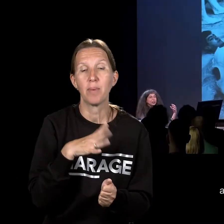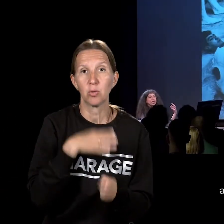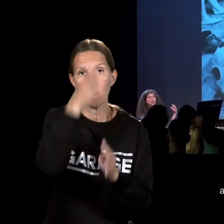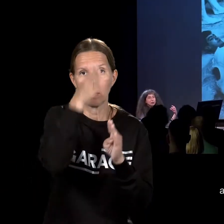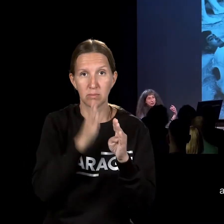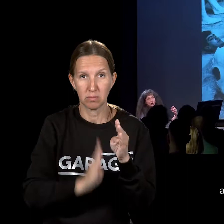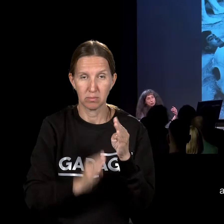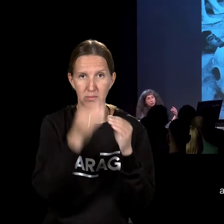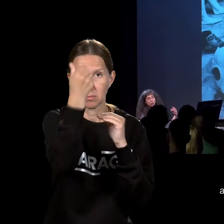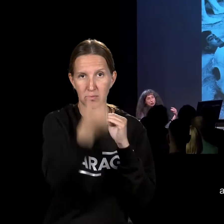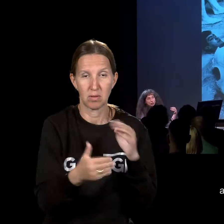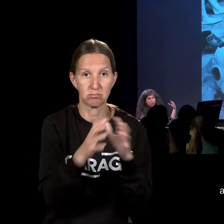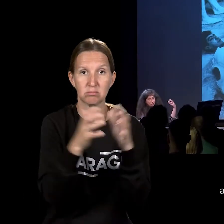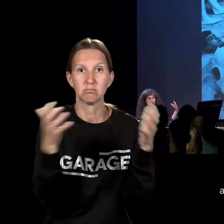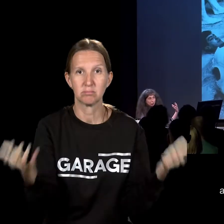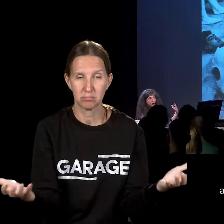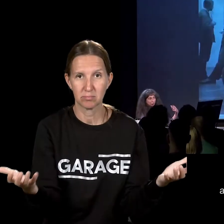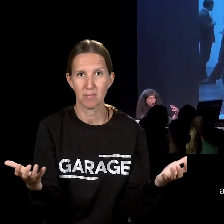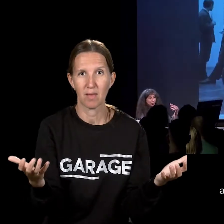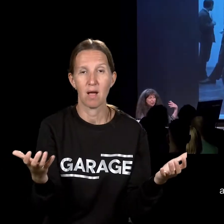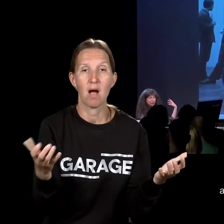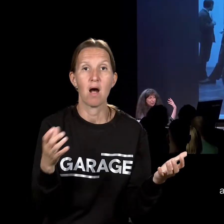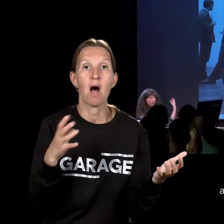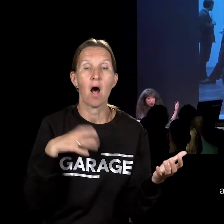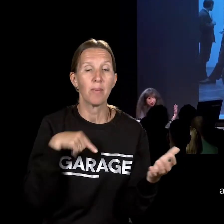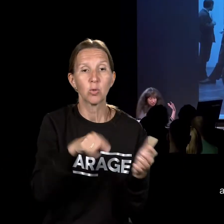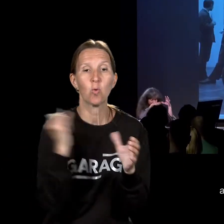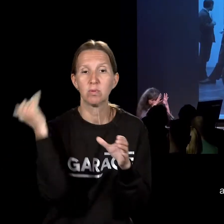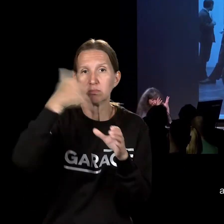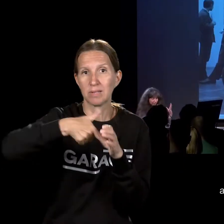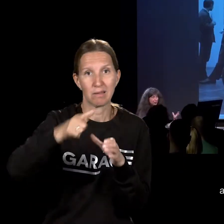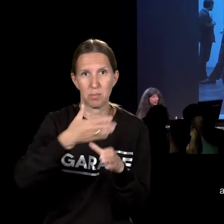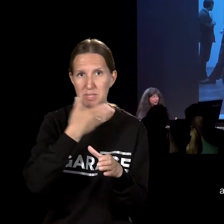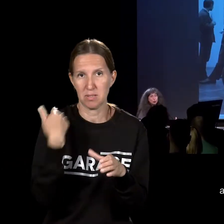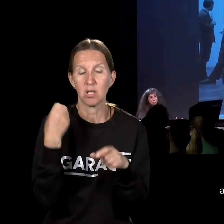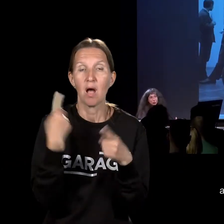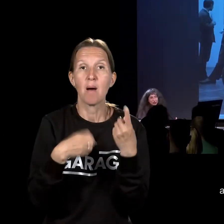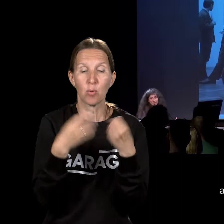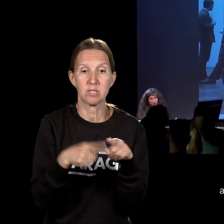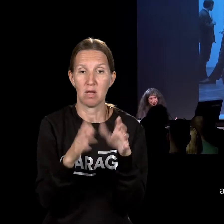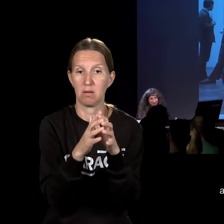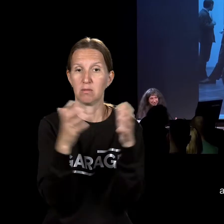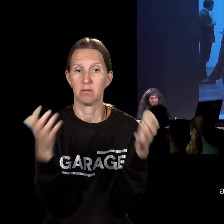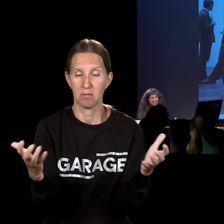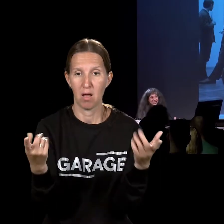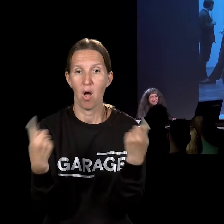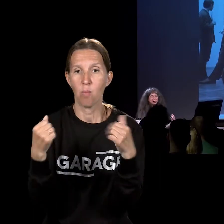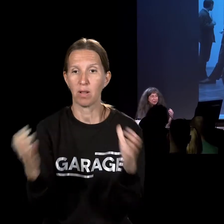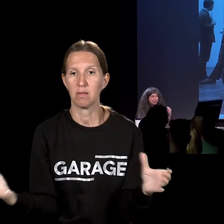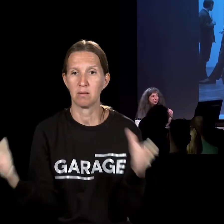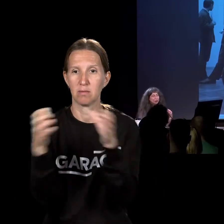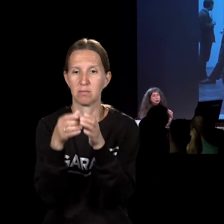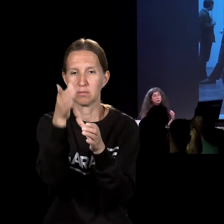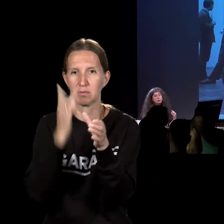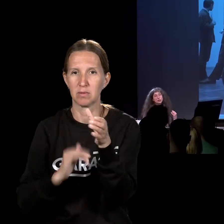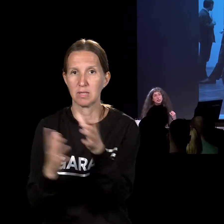собственно говоря, склеивает эти оболочки, склеивает вот эту самую скорлупу от человека. И